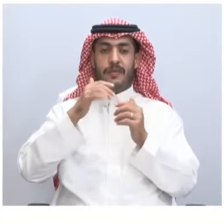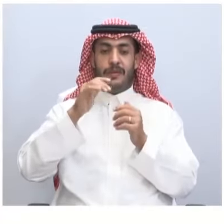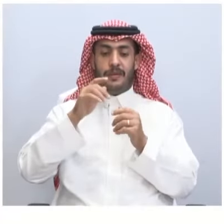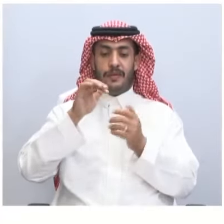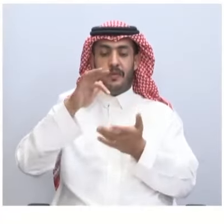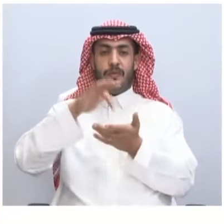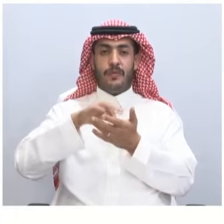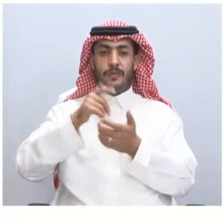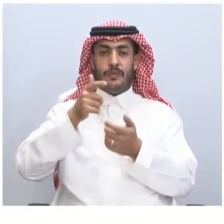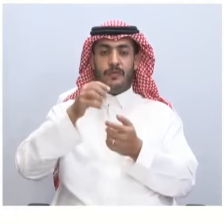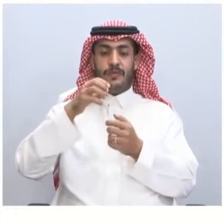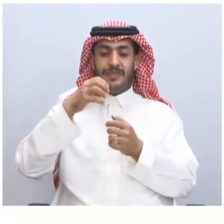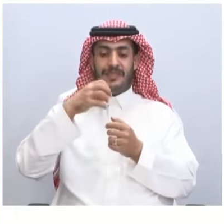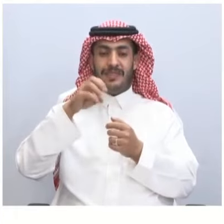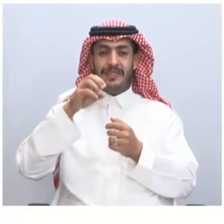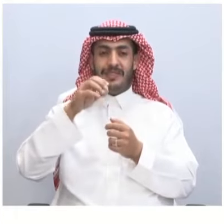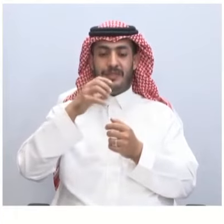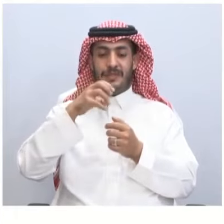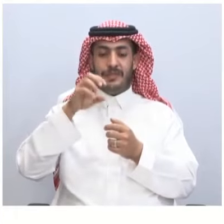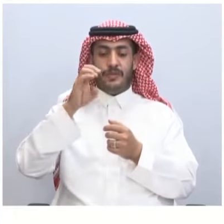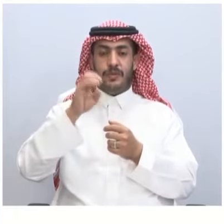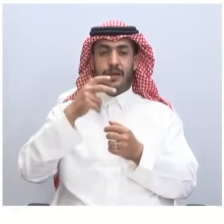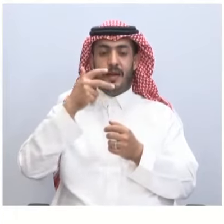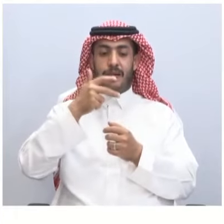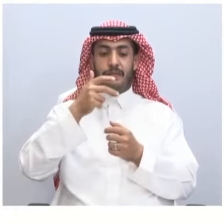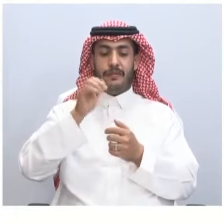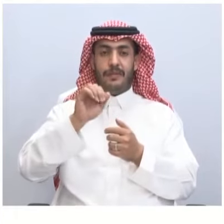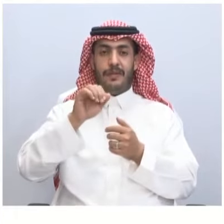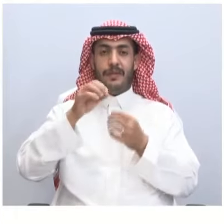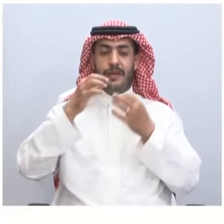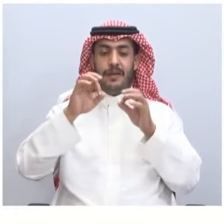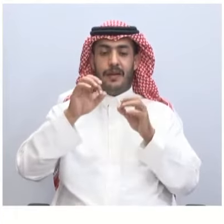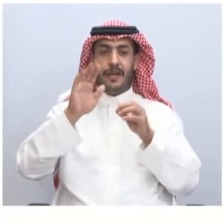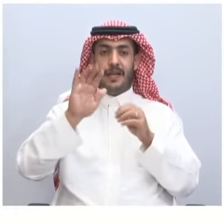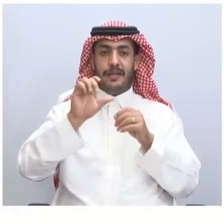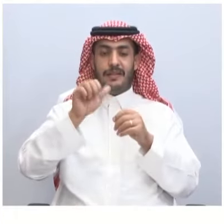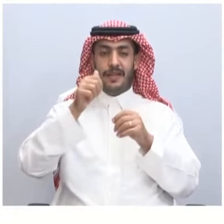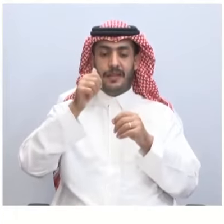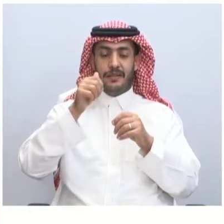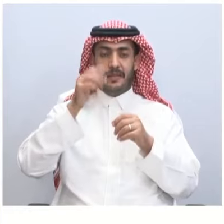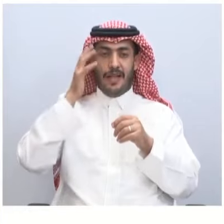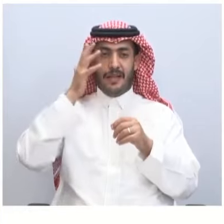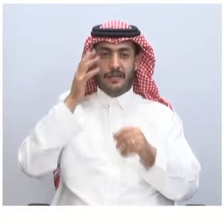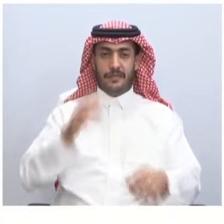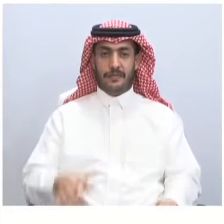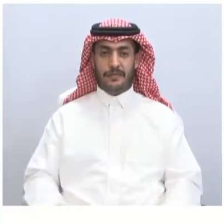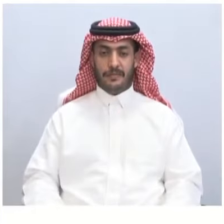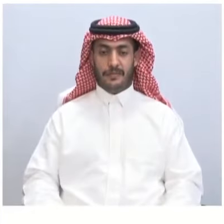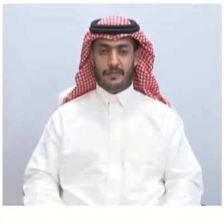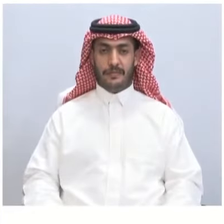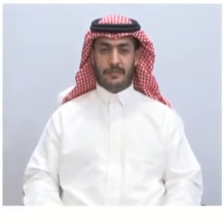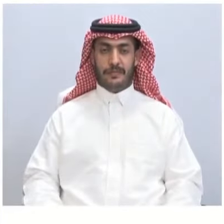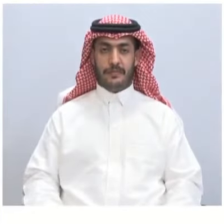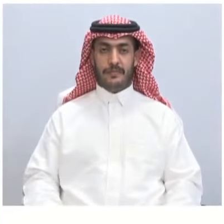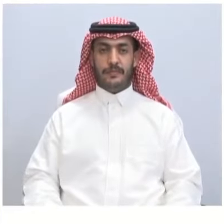تقع في الجزء الجنوبي الغربي من قاره اسيا في الجزء الجنوب الغربي من